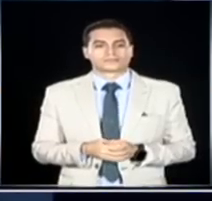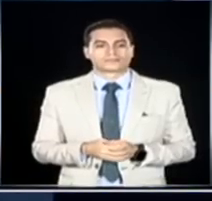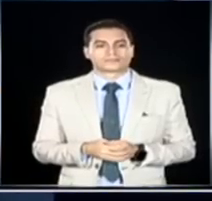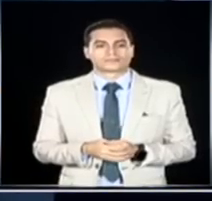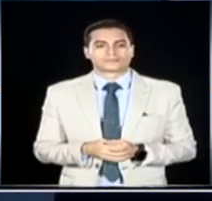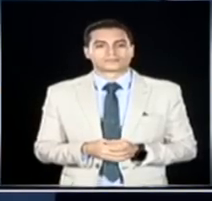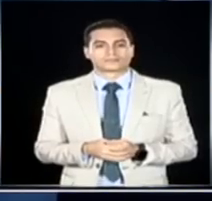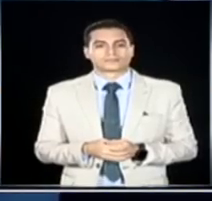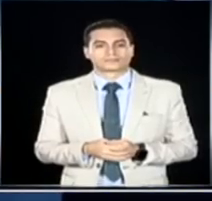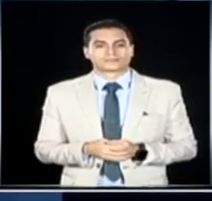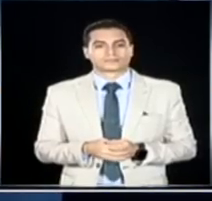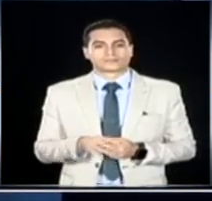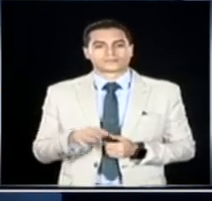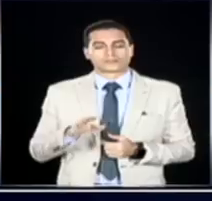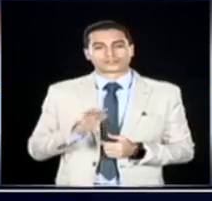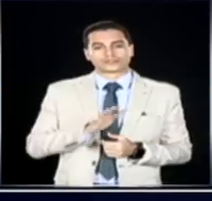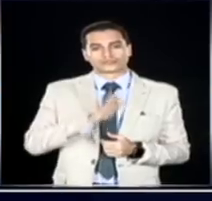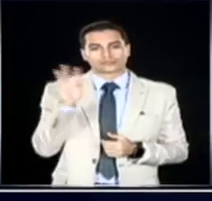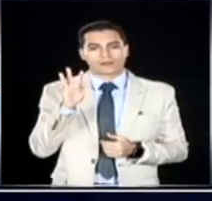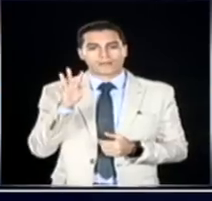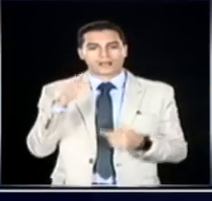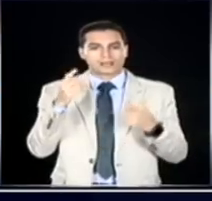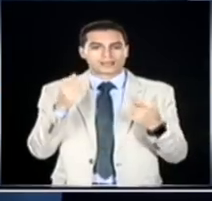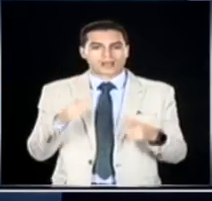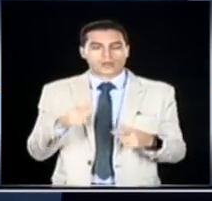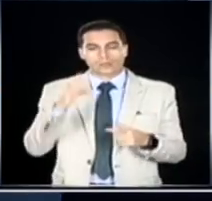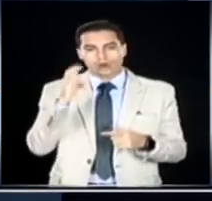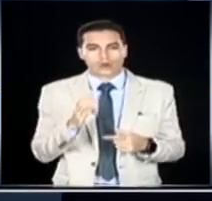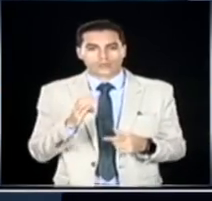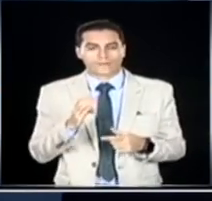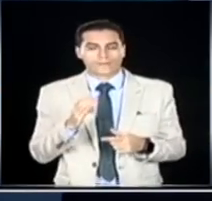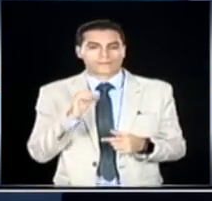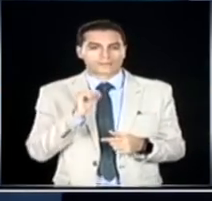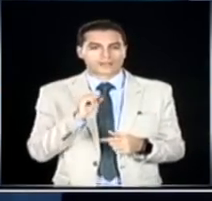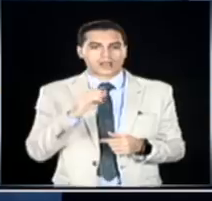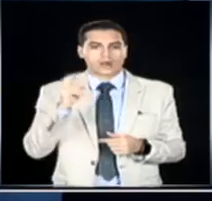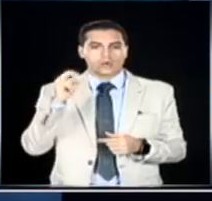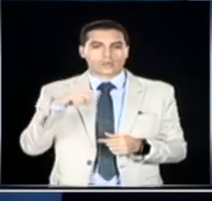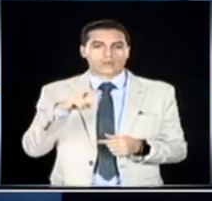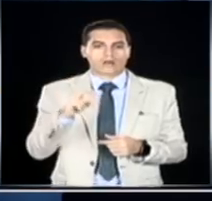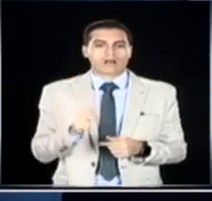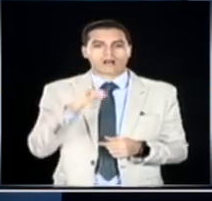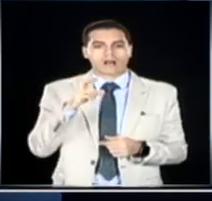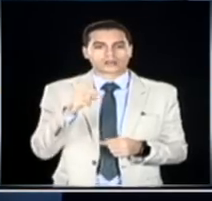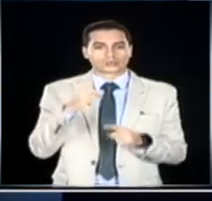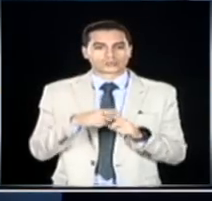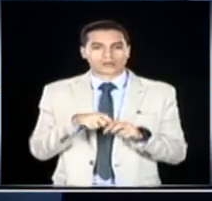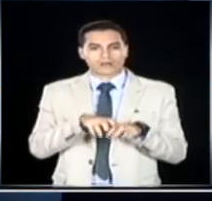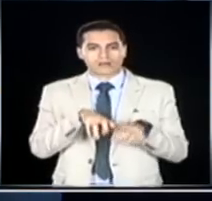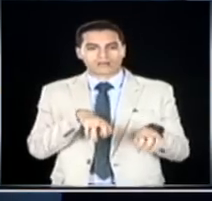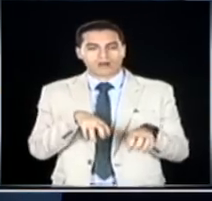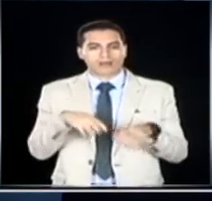ضمه شمال القوقاز وجنوب القوقاز وشمال غرب ايران